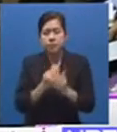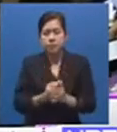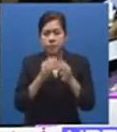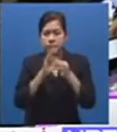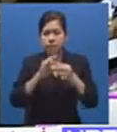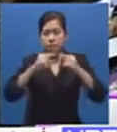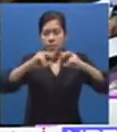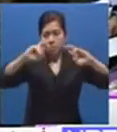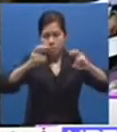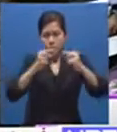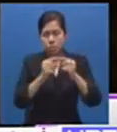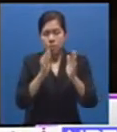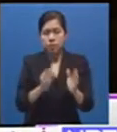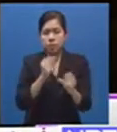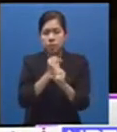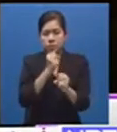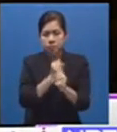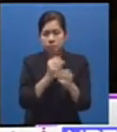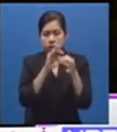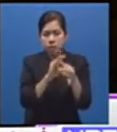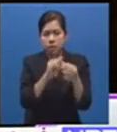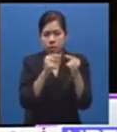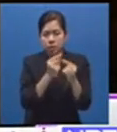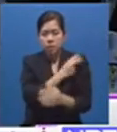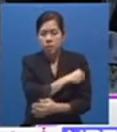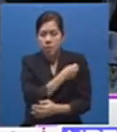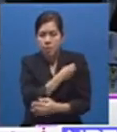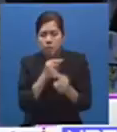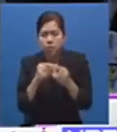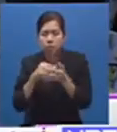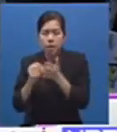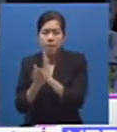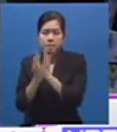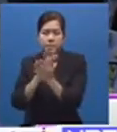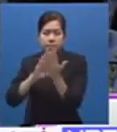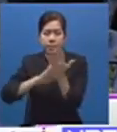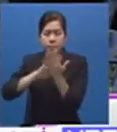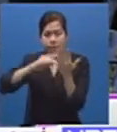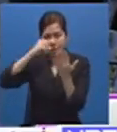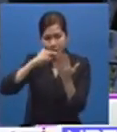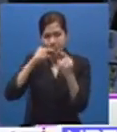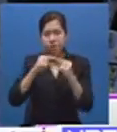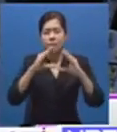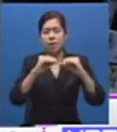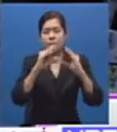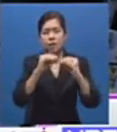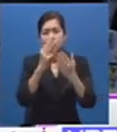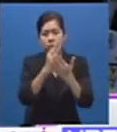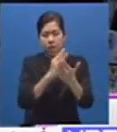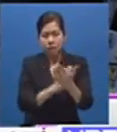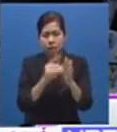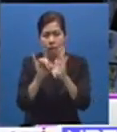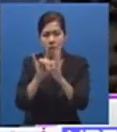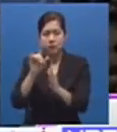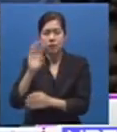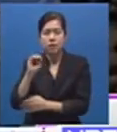เรื่องบุคลากรทางการแพทย์กับการปฏิรูปประเทศในงานประชุมวิชาการพระมงกุฎเกล้าครั้งที่42โดยกล่าว